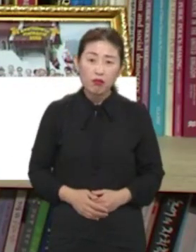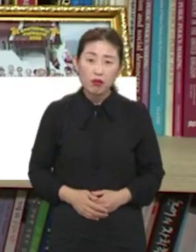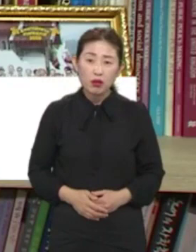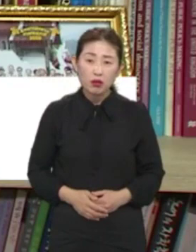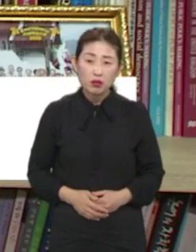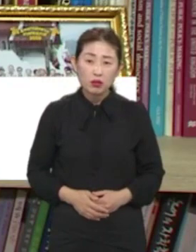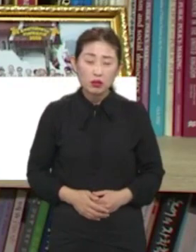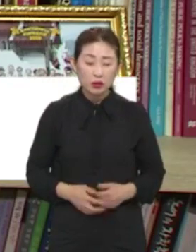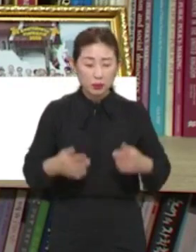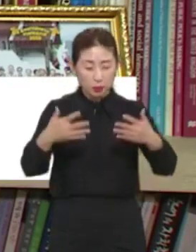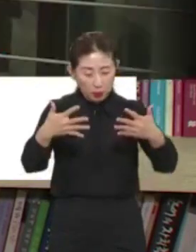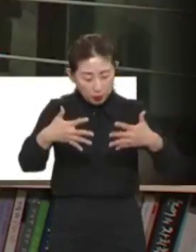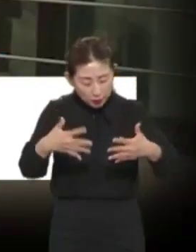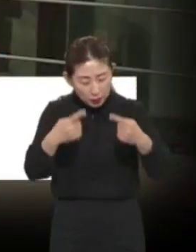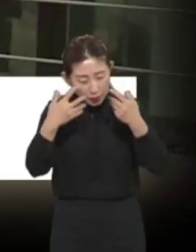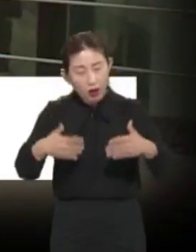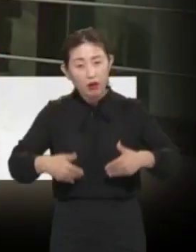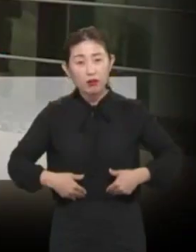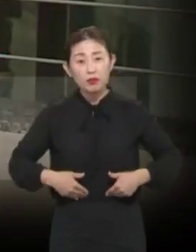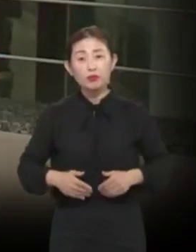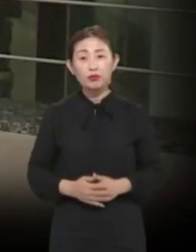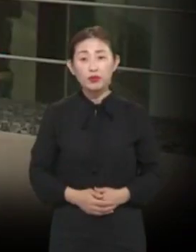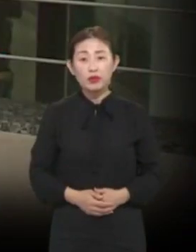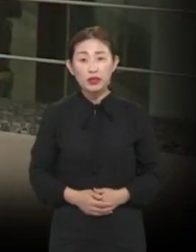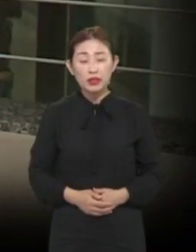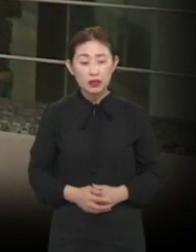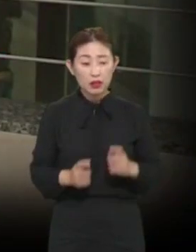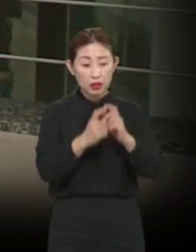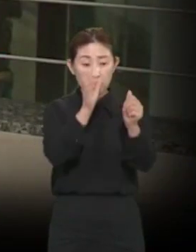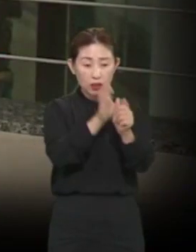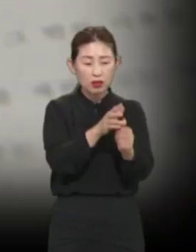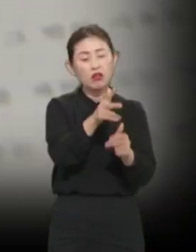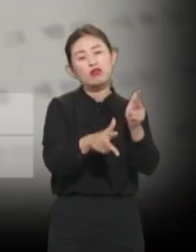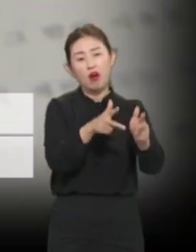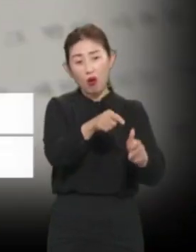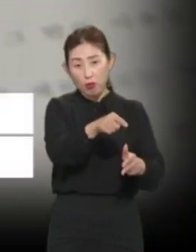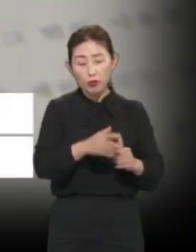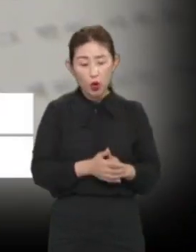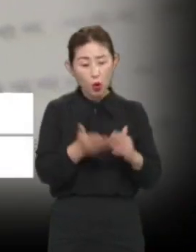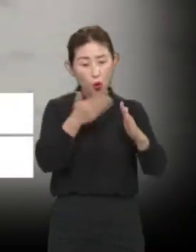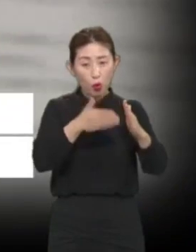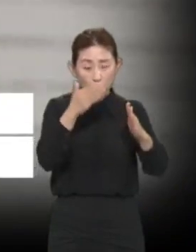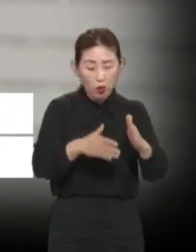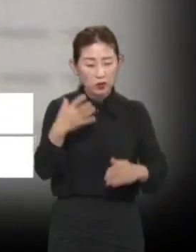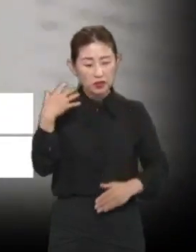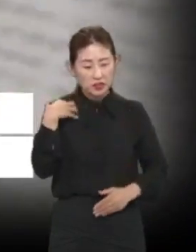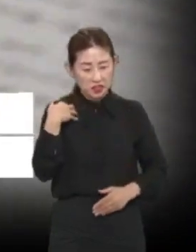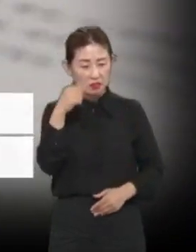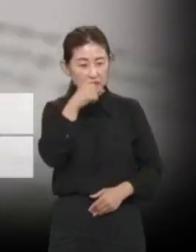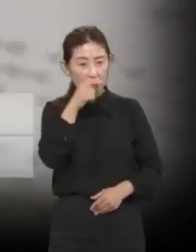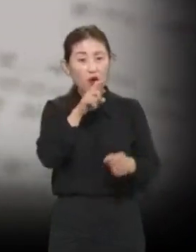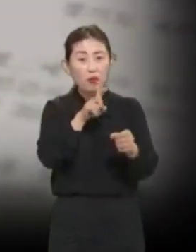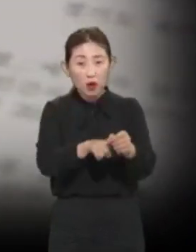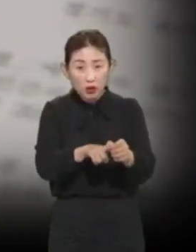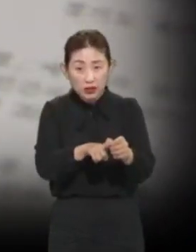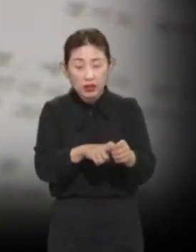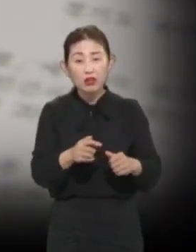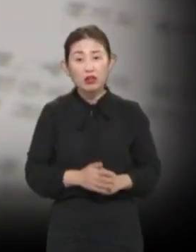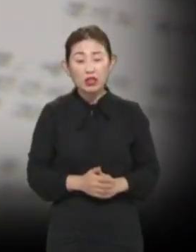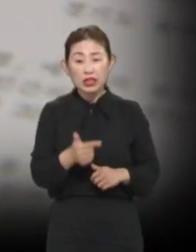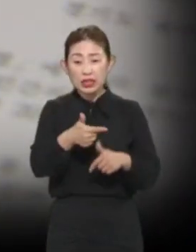그 조항들을 좀 명료하게 할. 행정기관의 민간 위탁 사업인 만큼 공공성과 책임성 강화를 위해